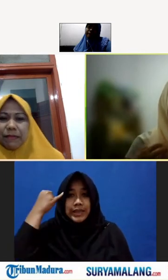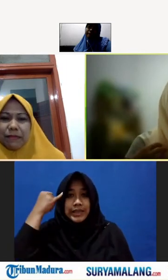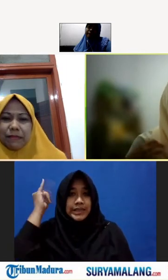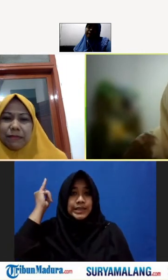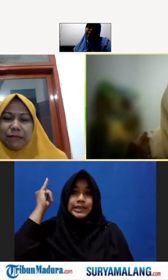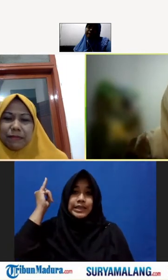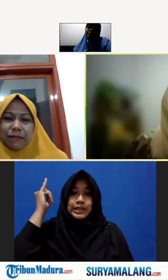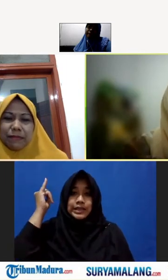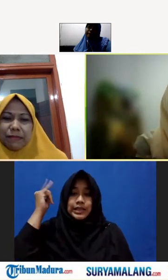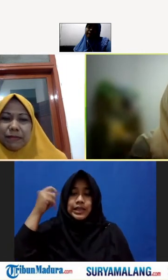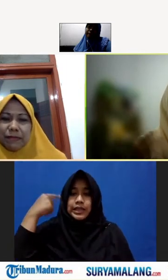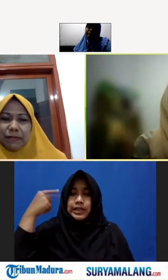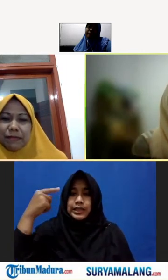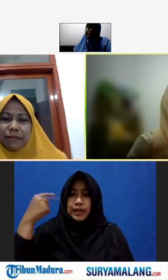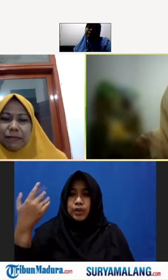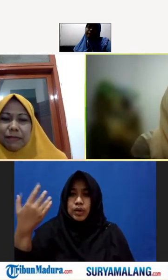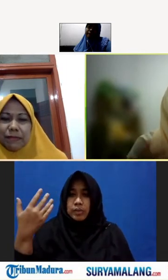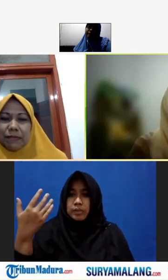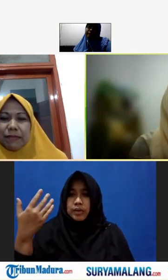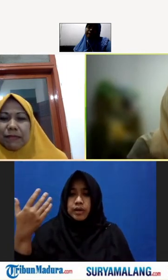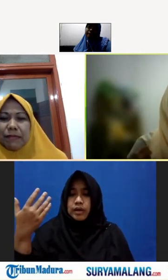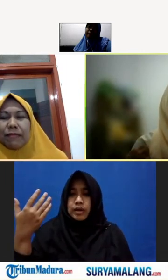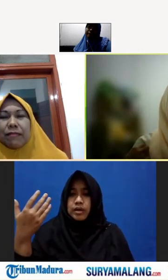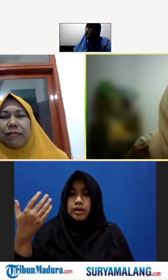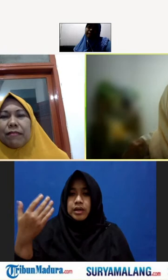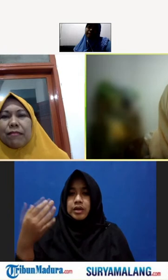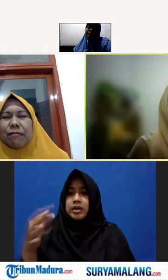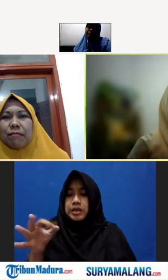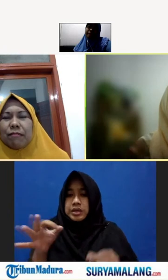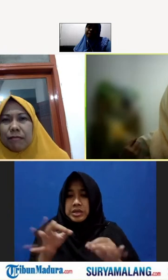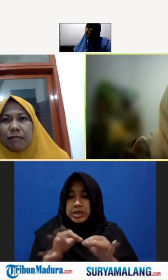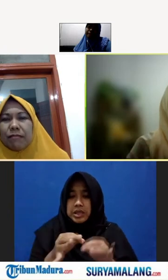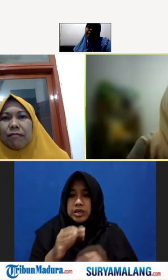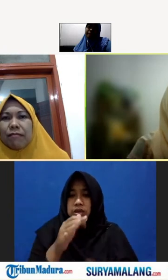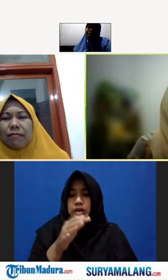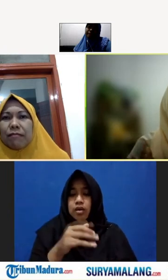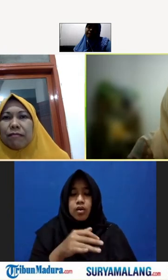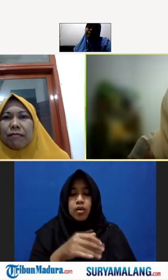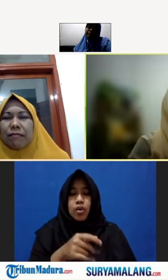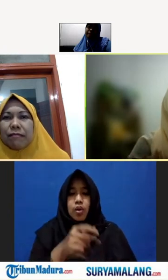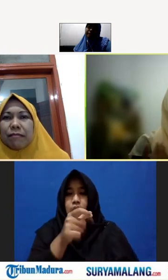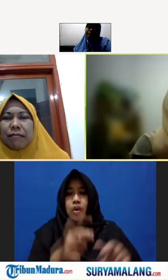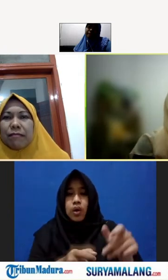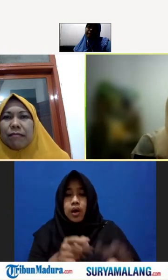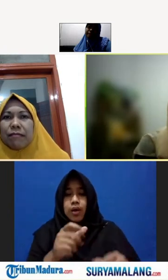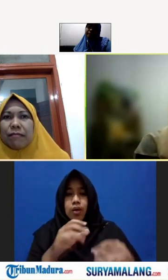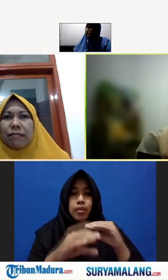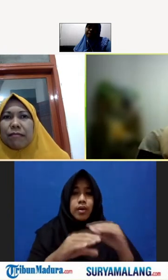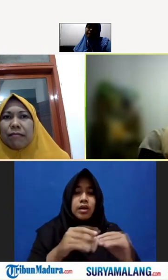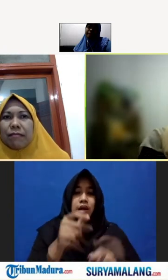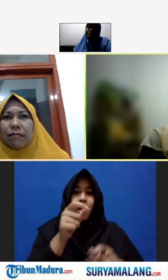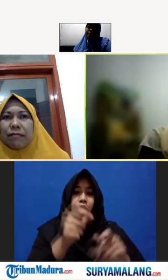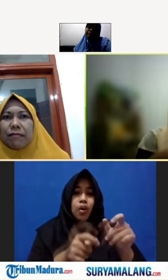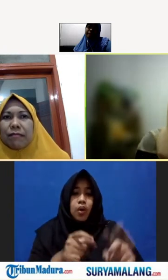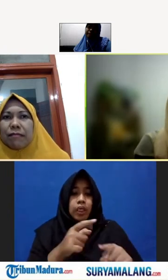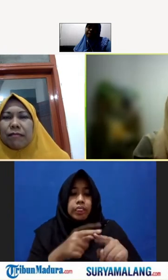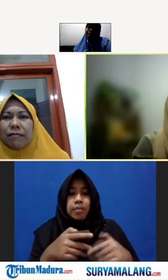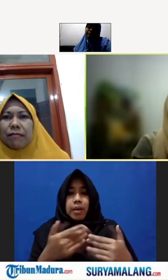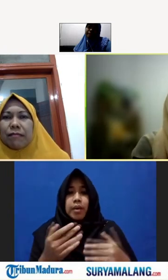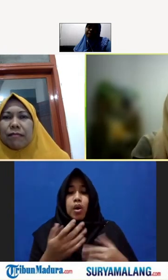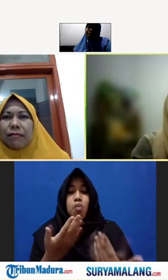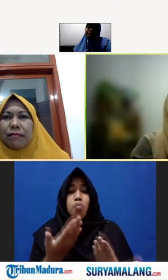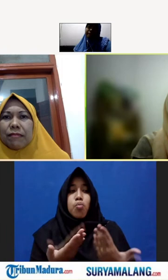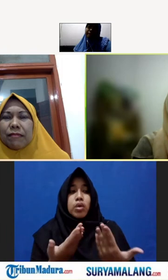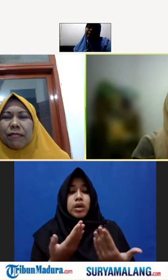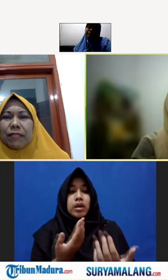selalu engage, lekat dengan orang gitu, main dengan orang, komunikasi dengan orang. Cuman mungkin skillnya yang belum